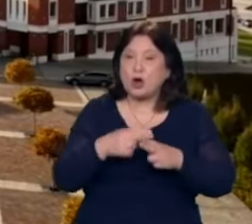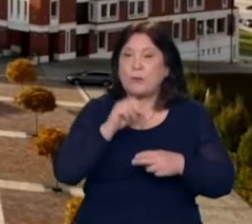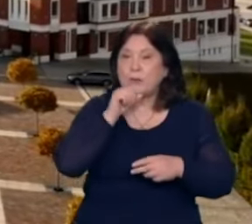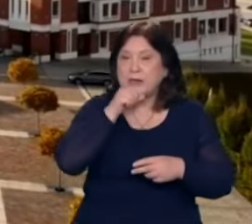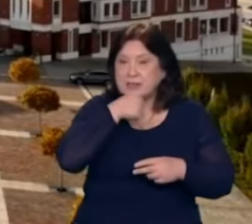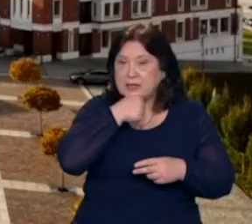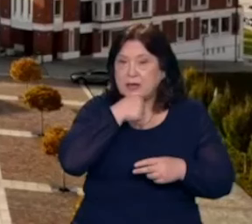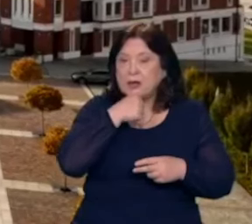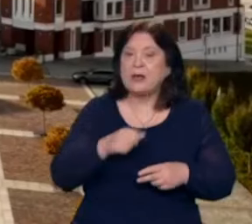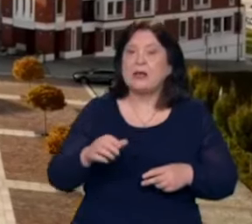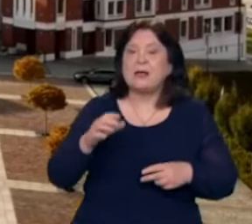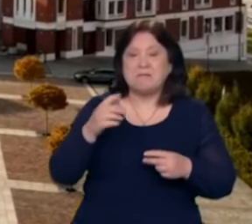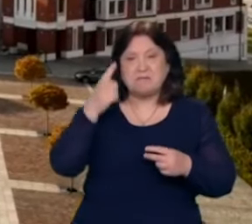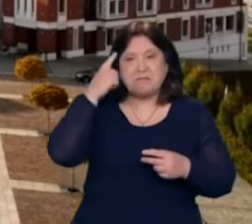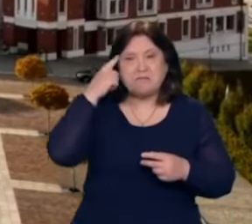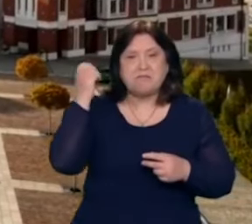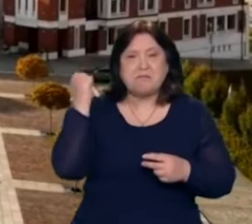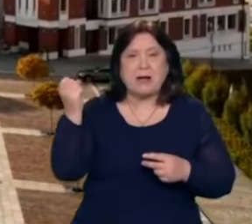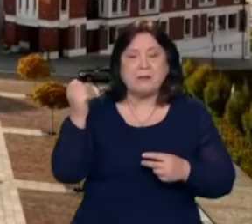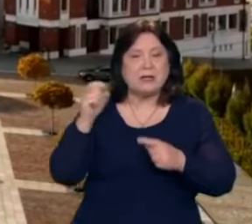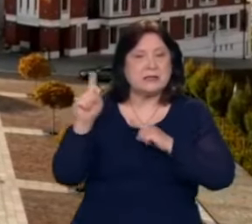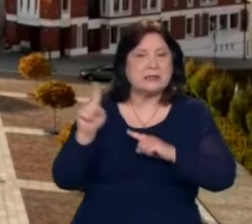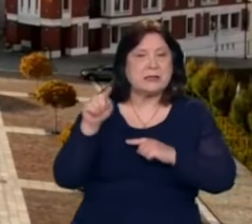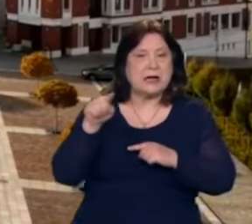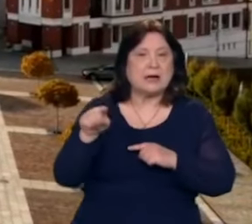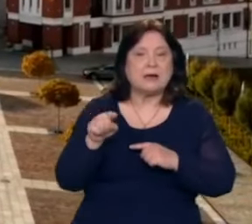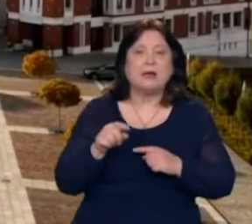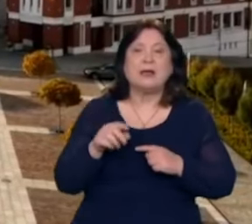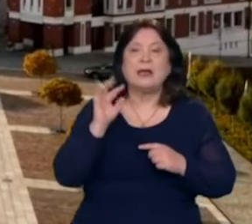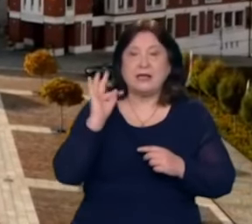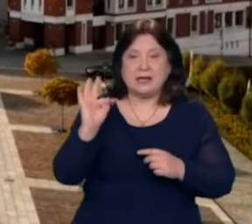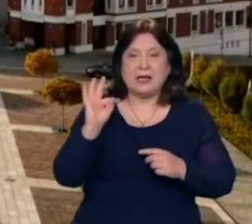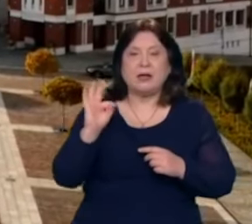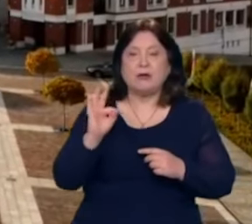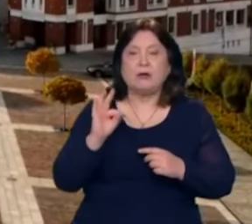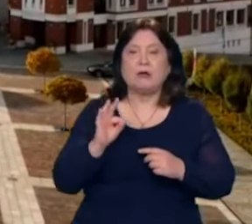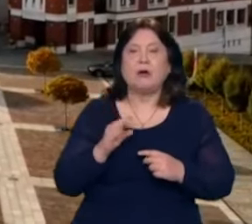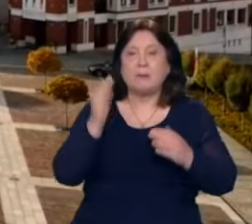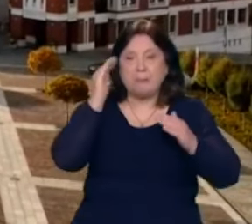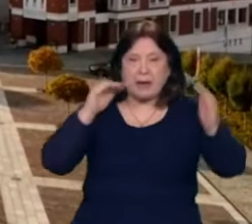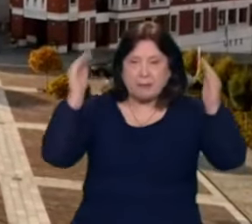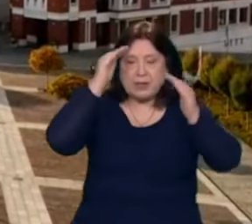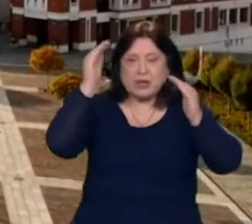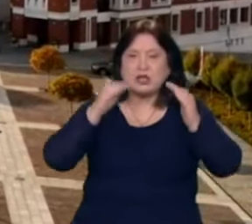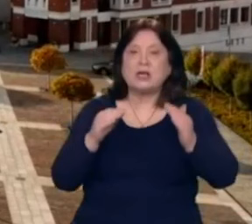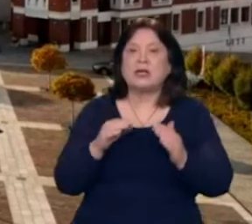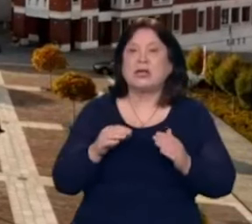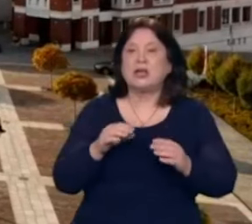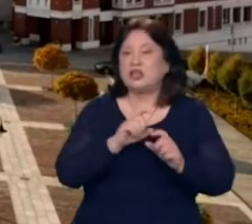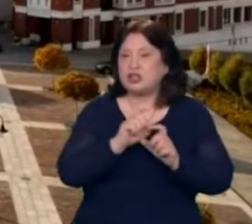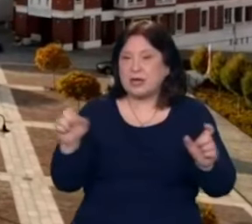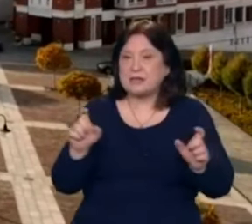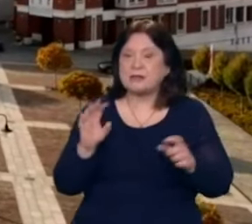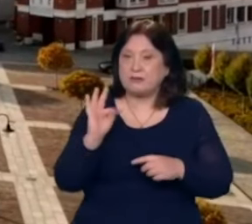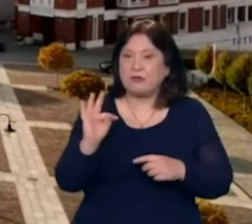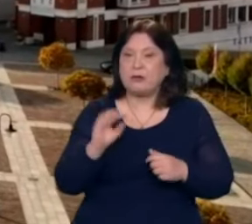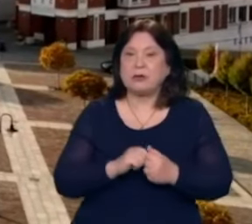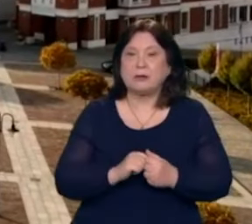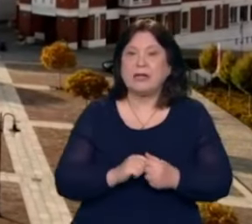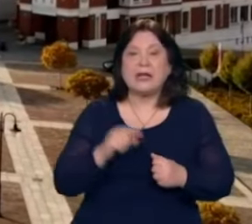najbardziej zapamiętanych symboli pontyfikatu papieża Polaka takimi